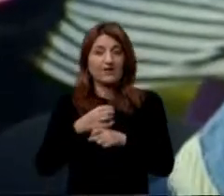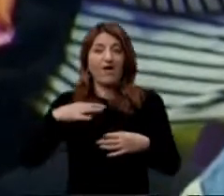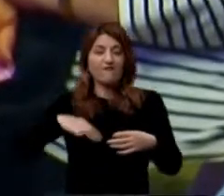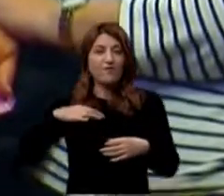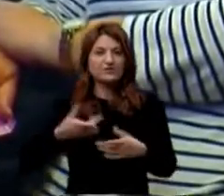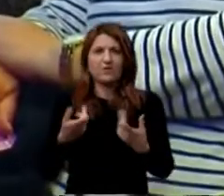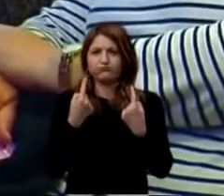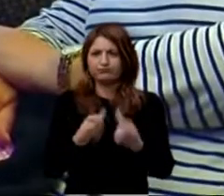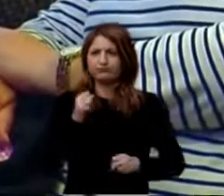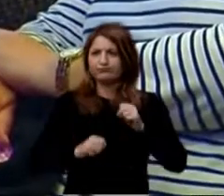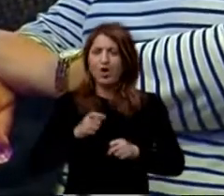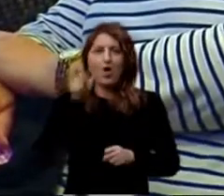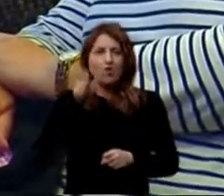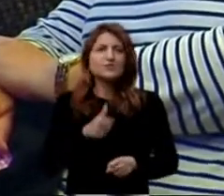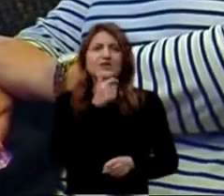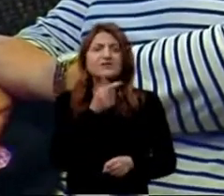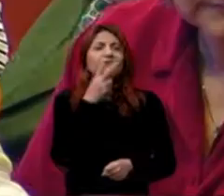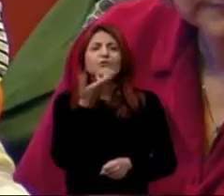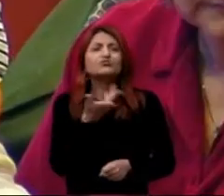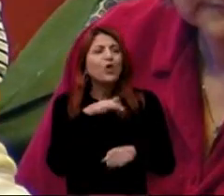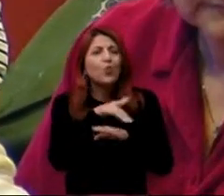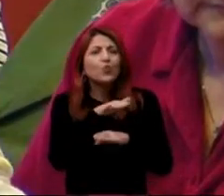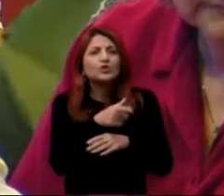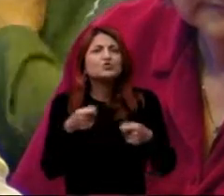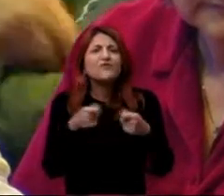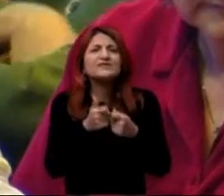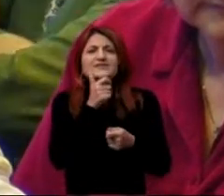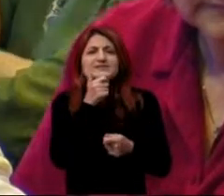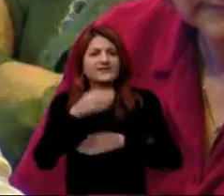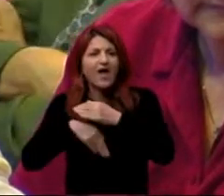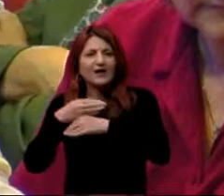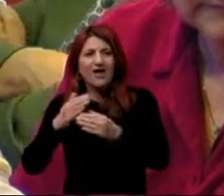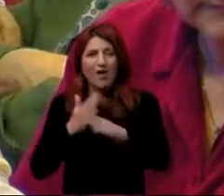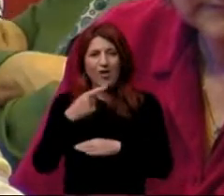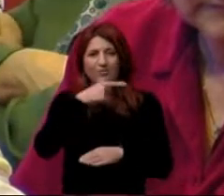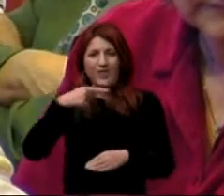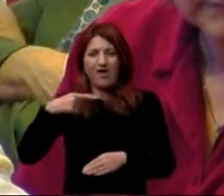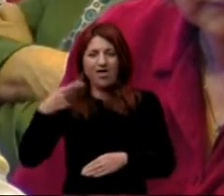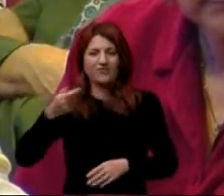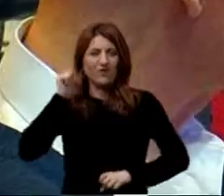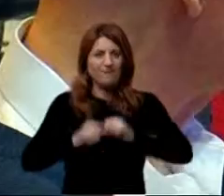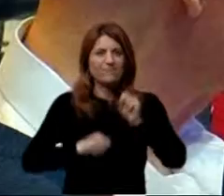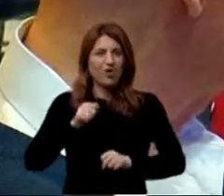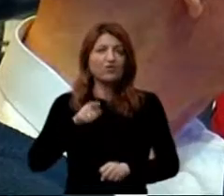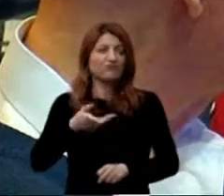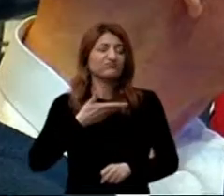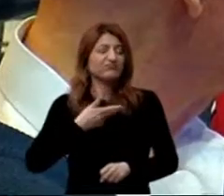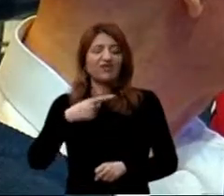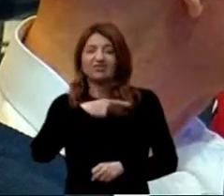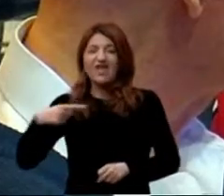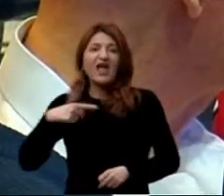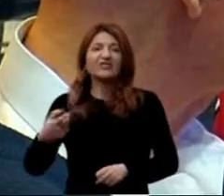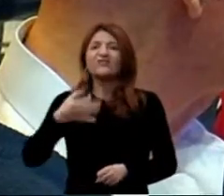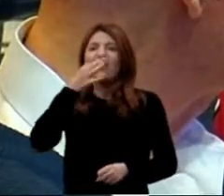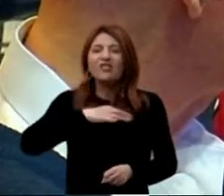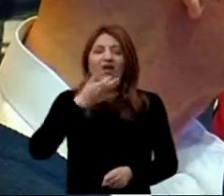sposobnost starije osobe, treba utvrditi što utječe na mehanizme starenja. Stoga negativno zdravstveno ponašanje uključuje negativnu primjenu određenih